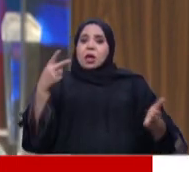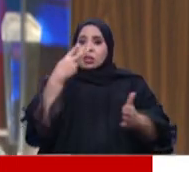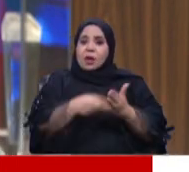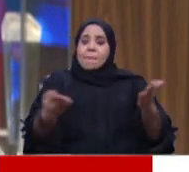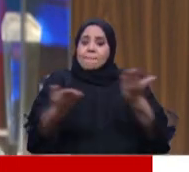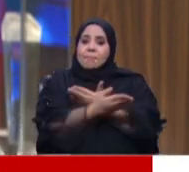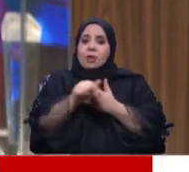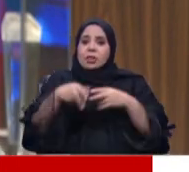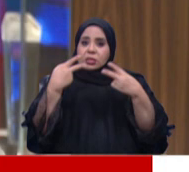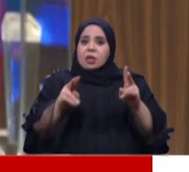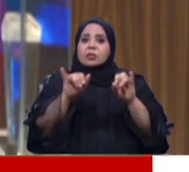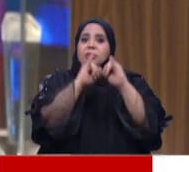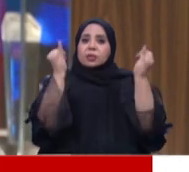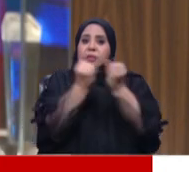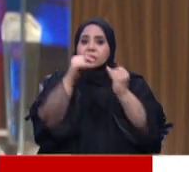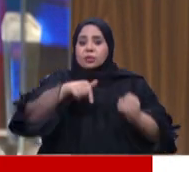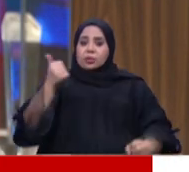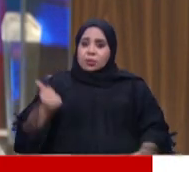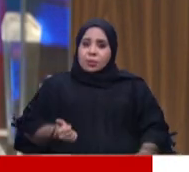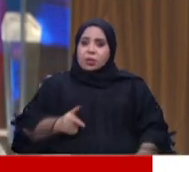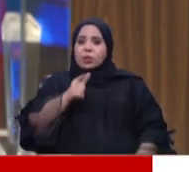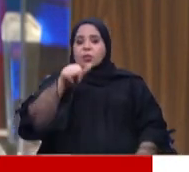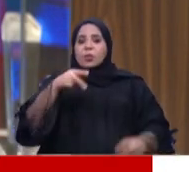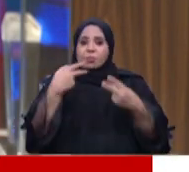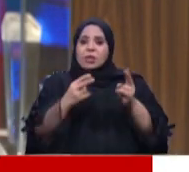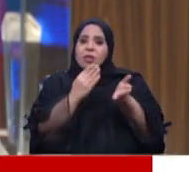تدشين المنظومة البحرينية لاستصدار